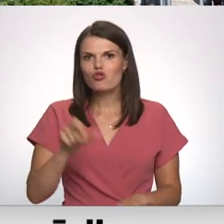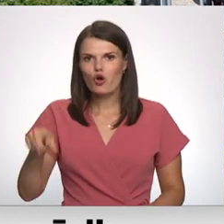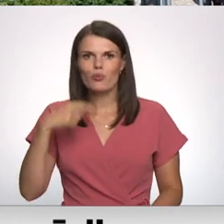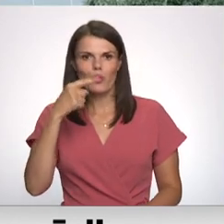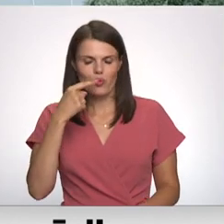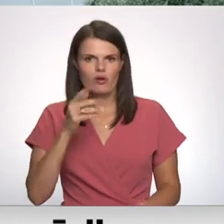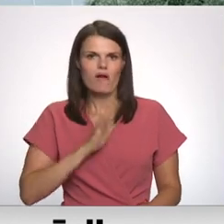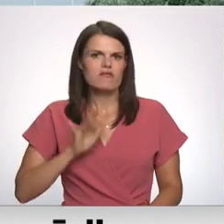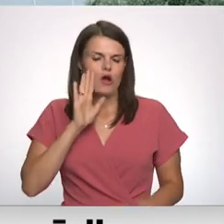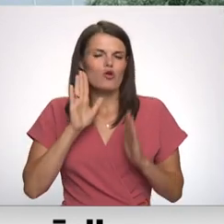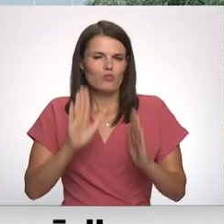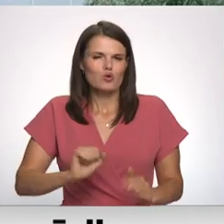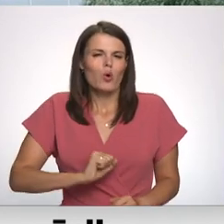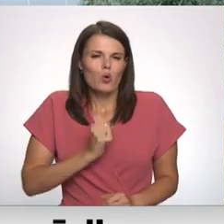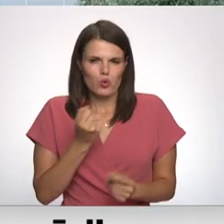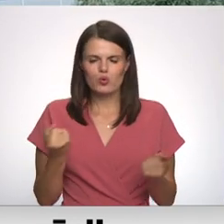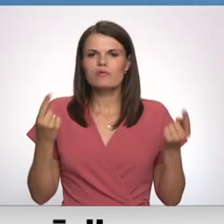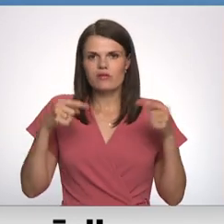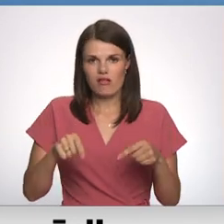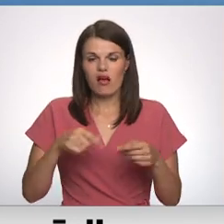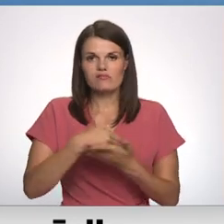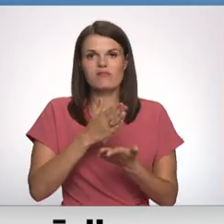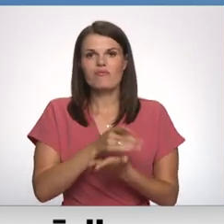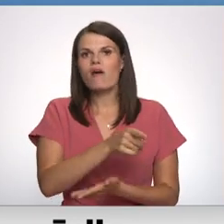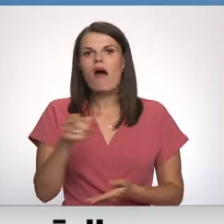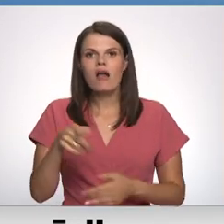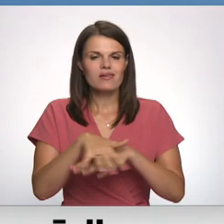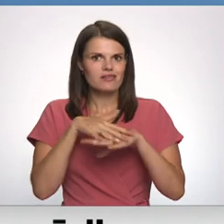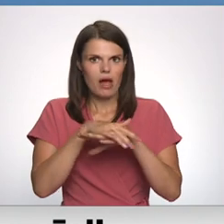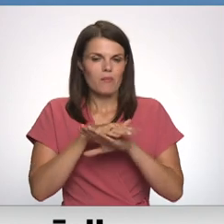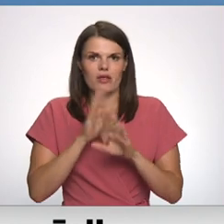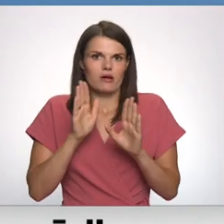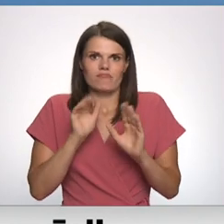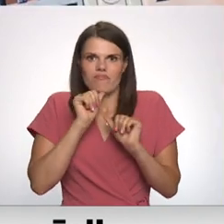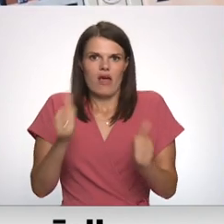sarežģīts laiks, paredzot, ka daļa sabiedrības saskarsies ar nespēju visus rēķinus